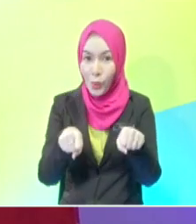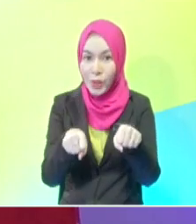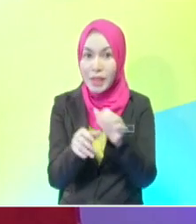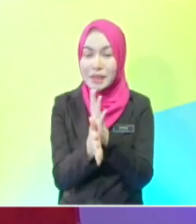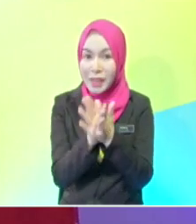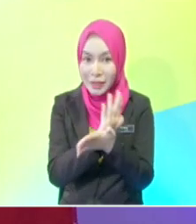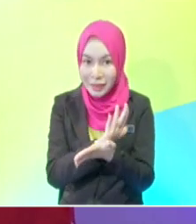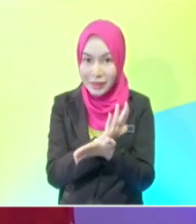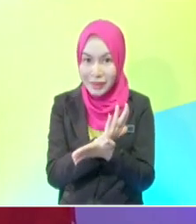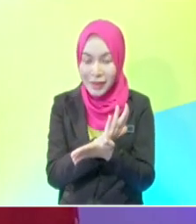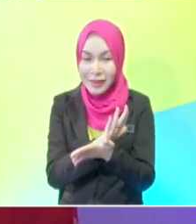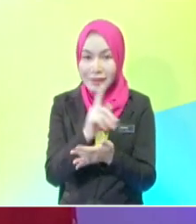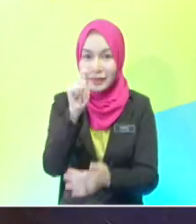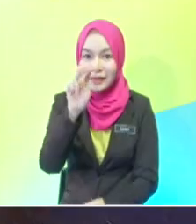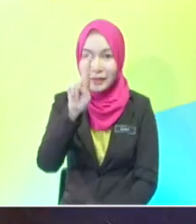tersebut